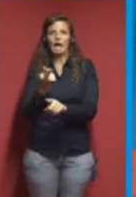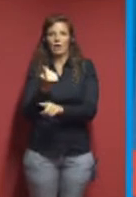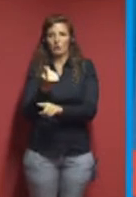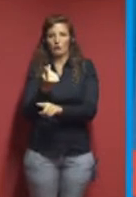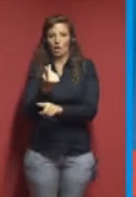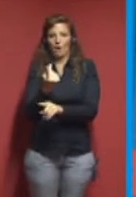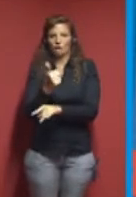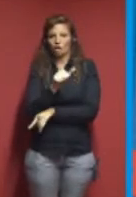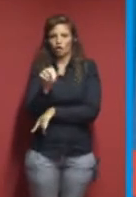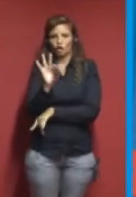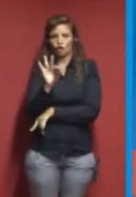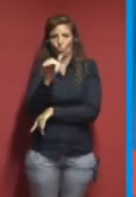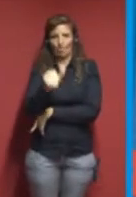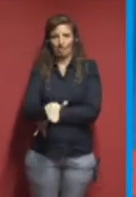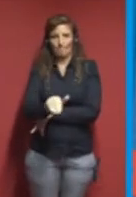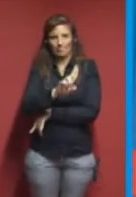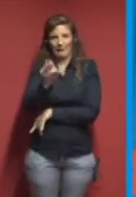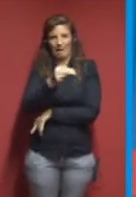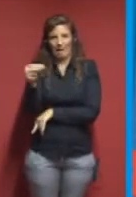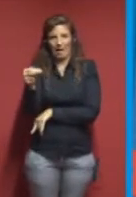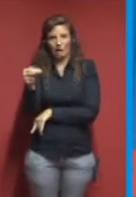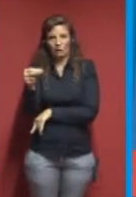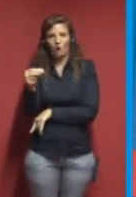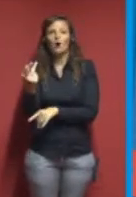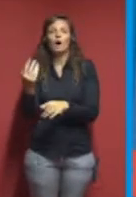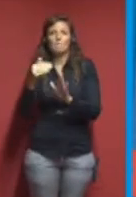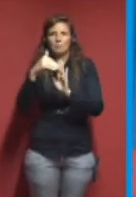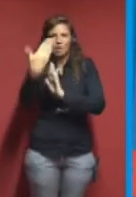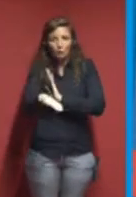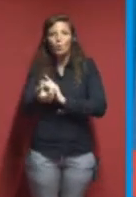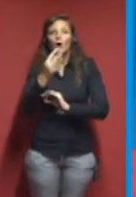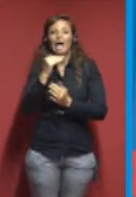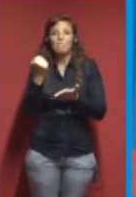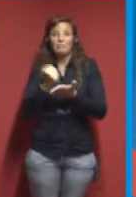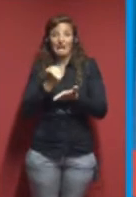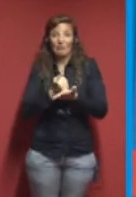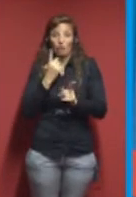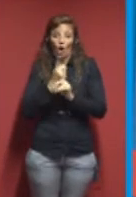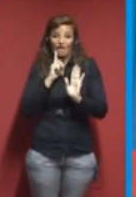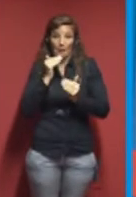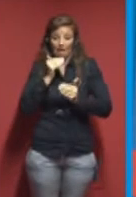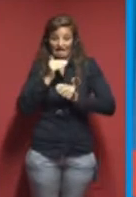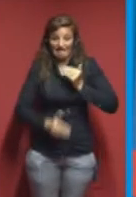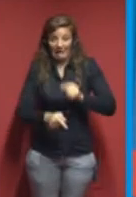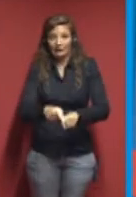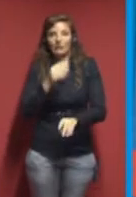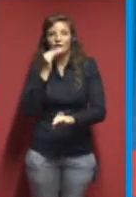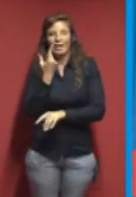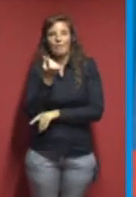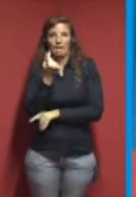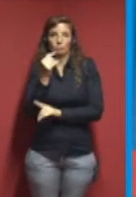150 mila euro ei brevetti dovrebbero scadere è probabilmente il prezzo